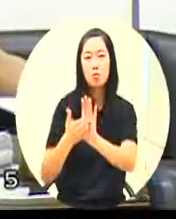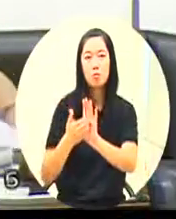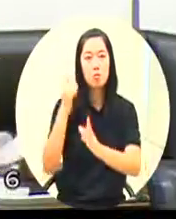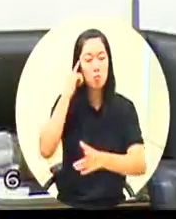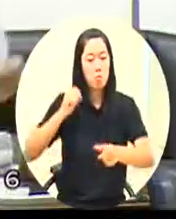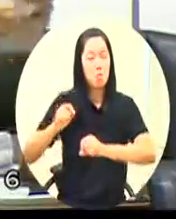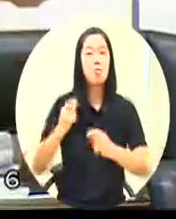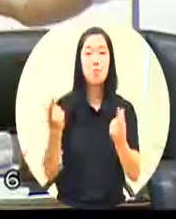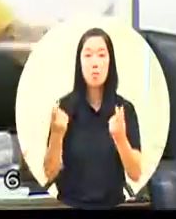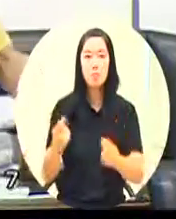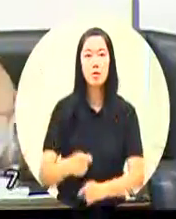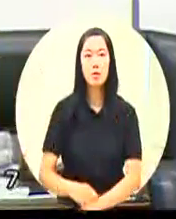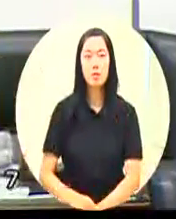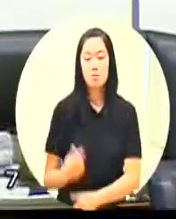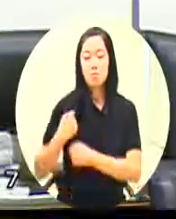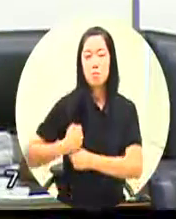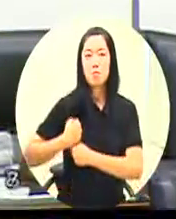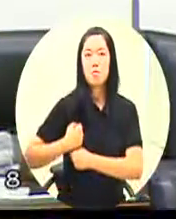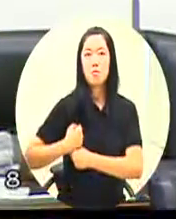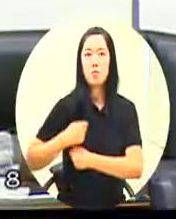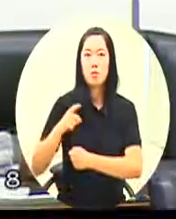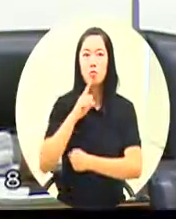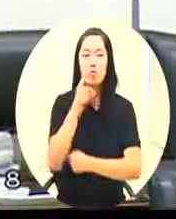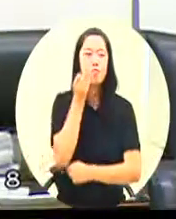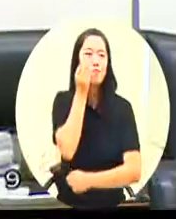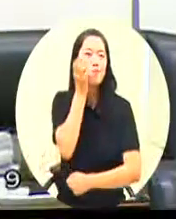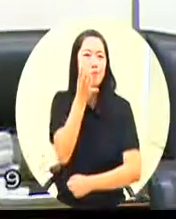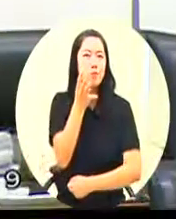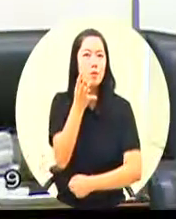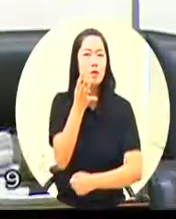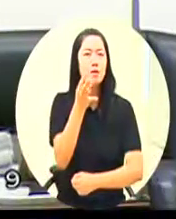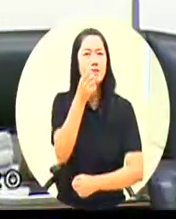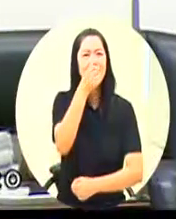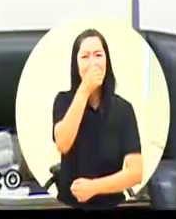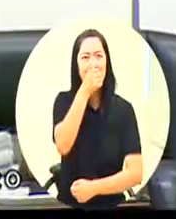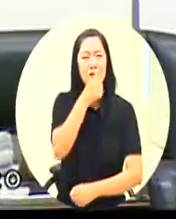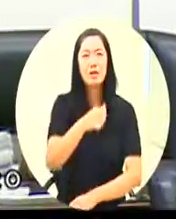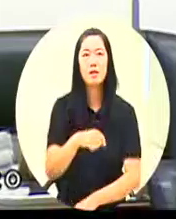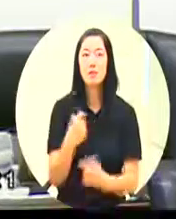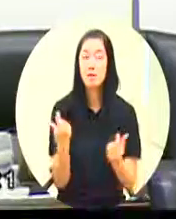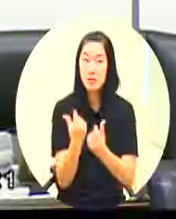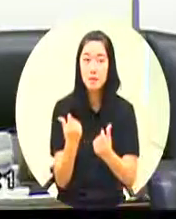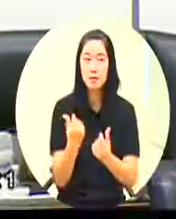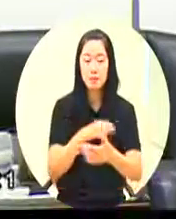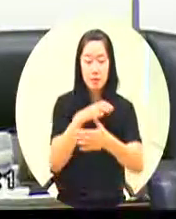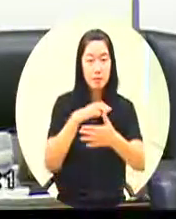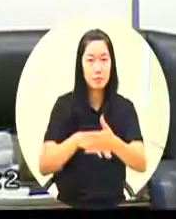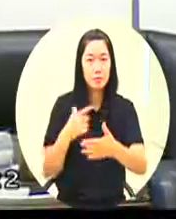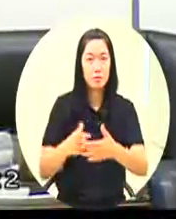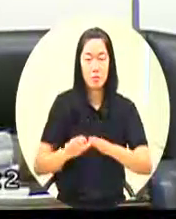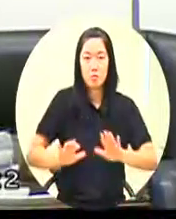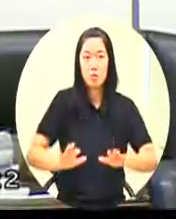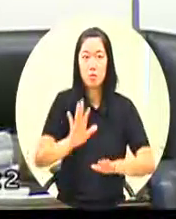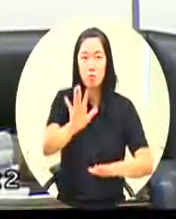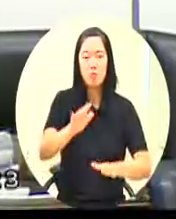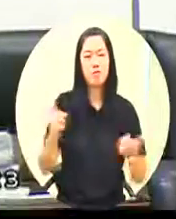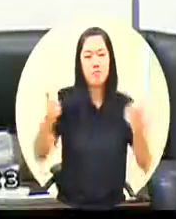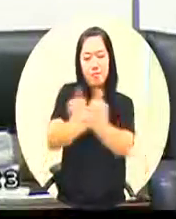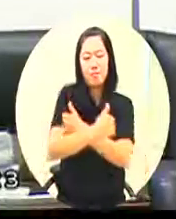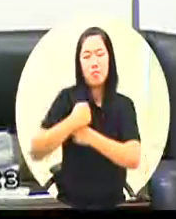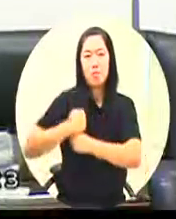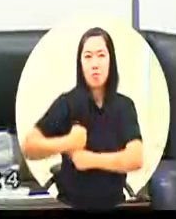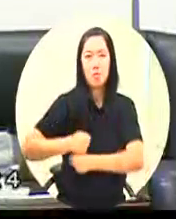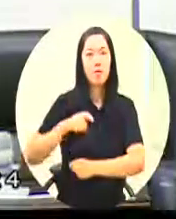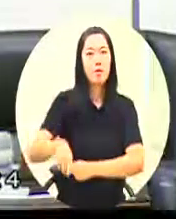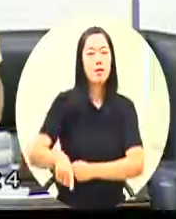样，当兵是当什么四个月的，那些什么包括那些什么现在有人替代役，那些根本